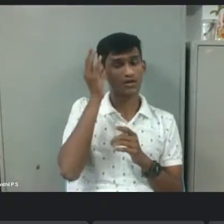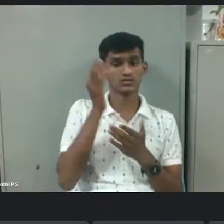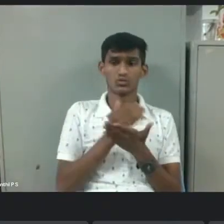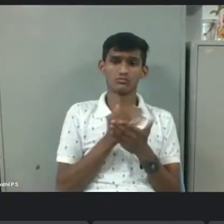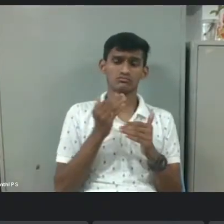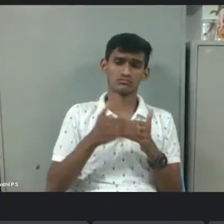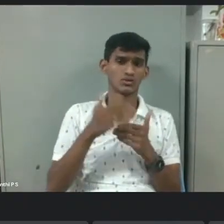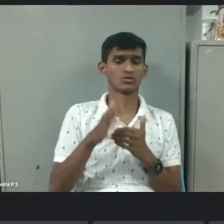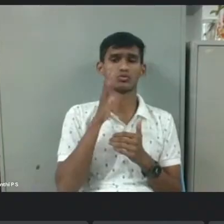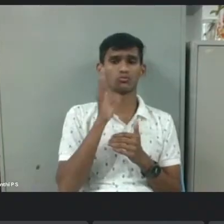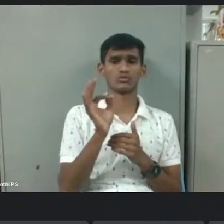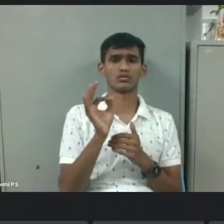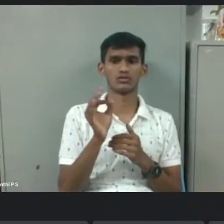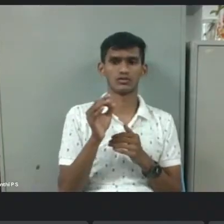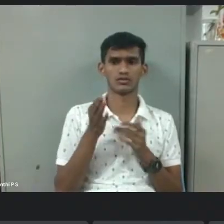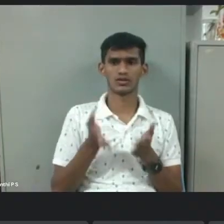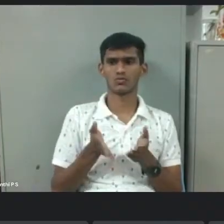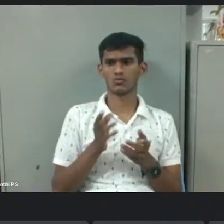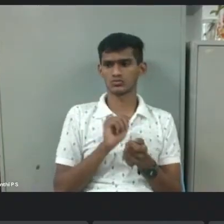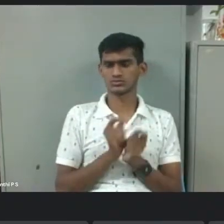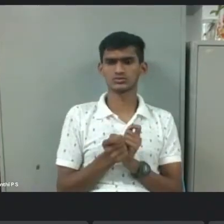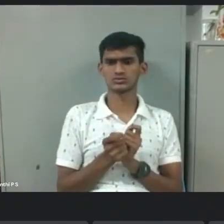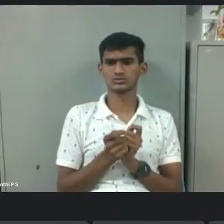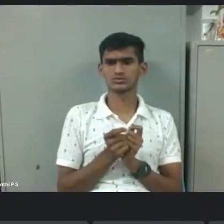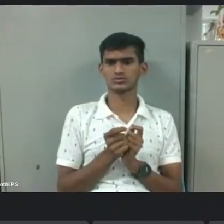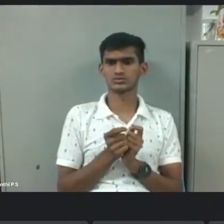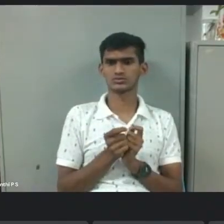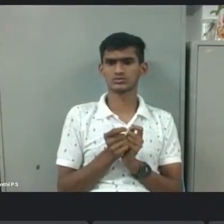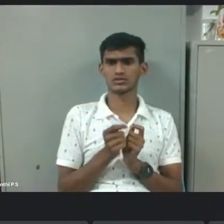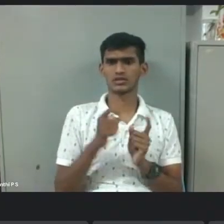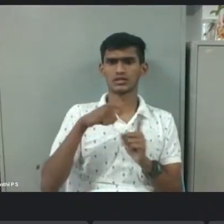മറ്റ് മാറ്റങ്ങൾ ഇപ്പോൾ വന്നിരിക്കുന്നത്, കില പോലെയുള്ള സ്ഥാപനങ്ങൾ